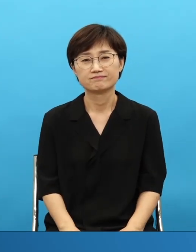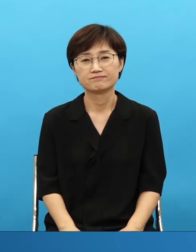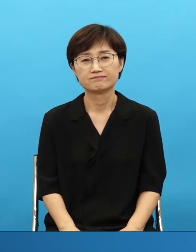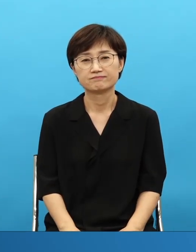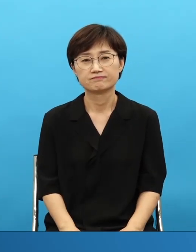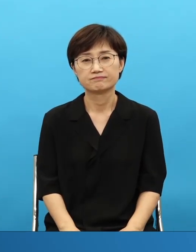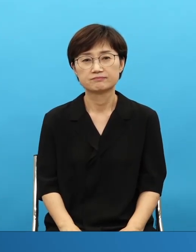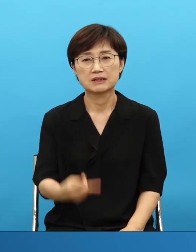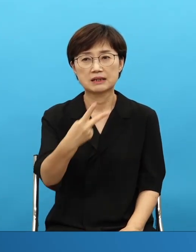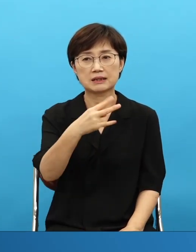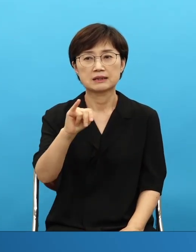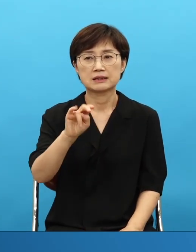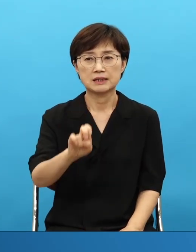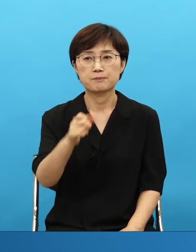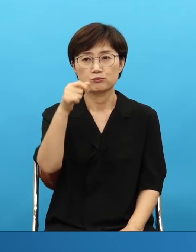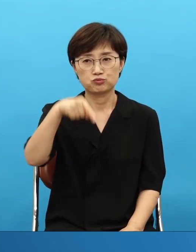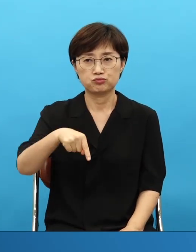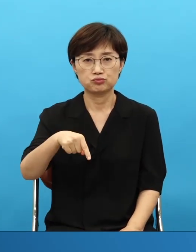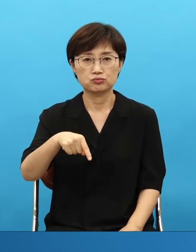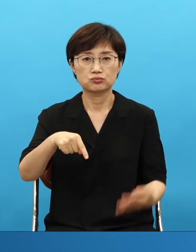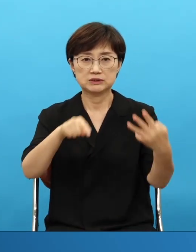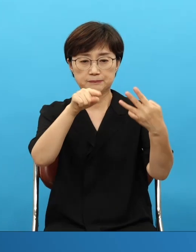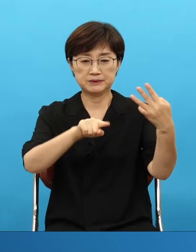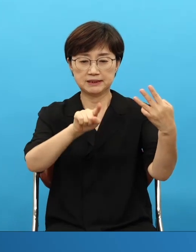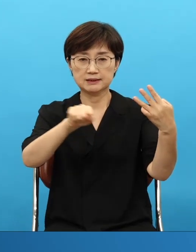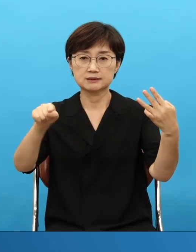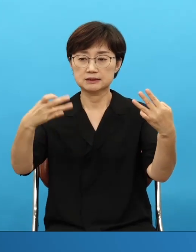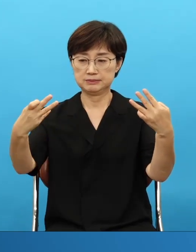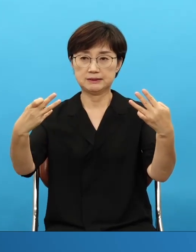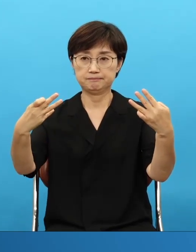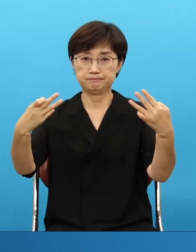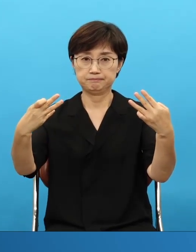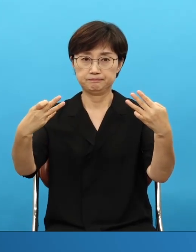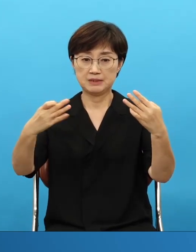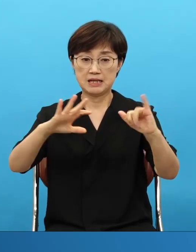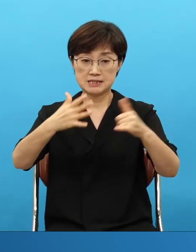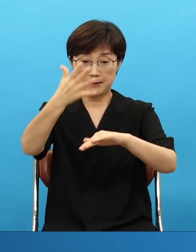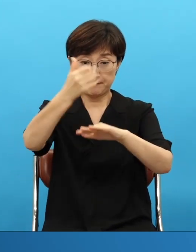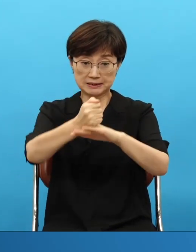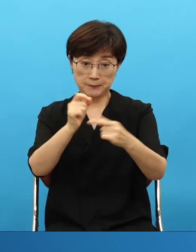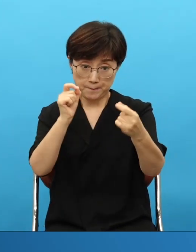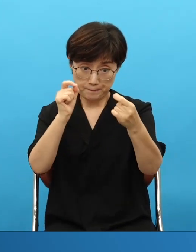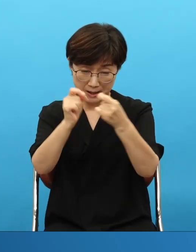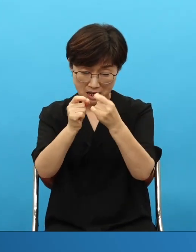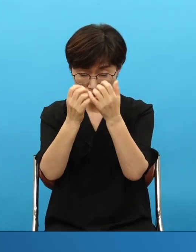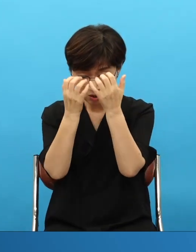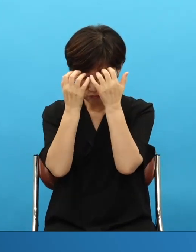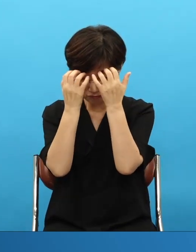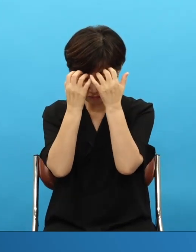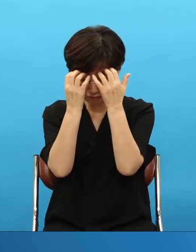但这福音传遍天下的末期才会来到。 디모데후서 3장에 보면은 말세 때 고통하는 때가 올 것이다.